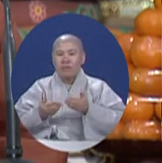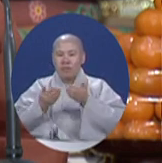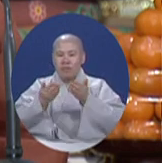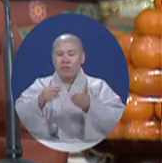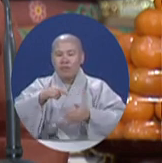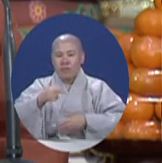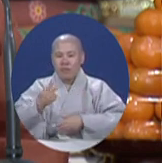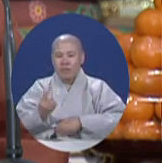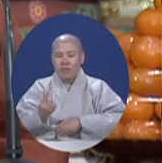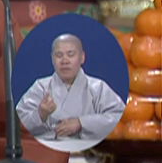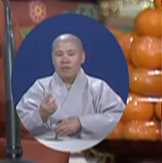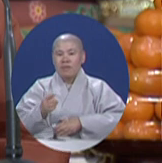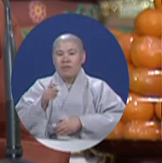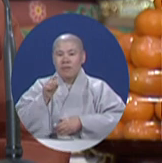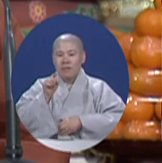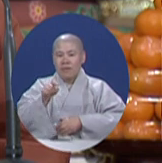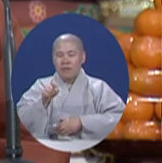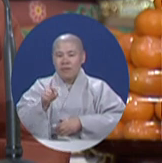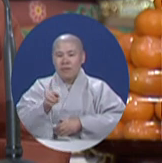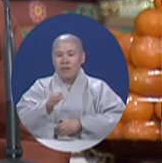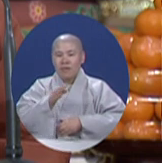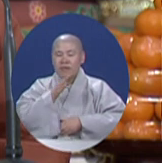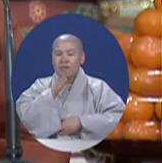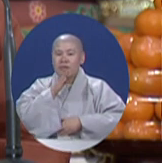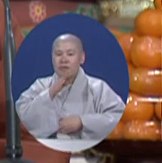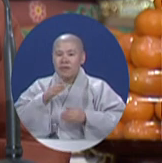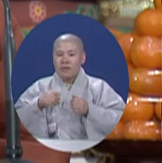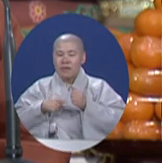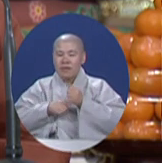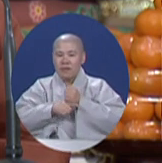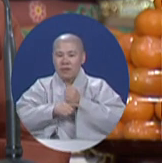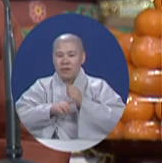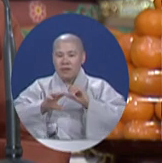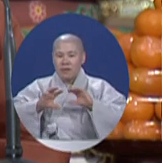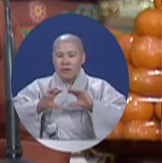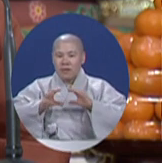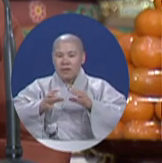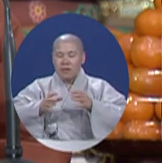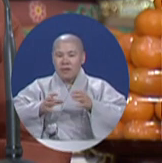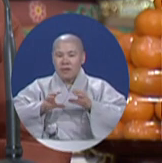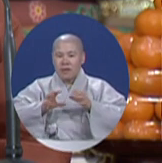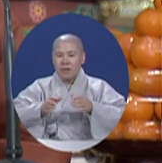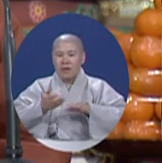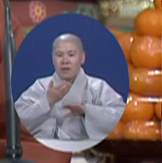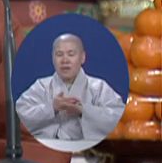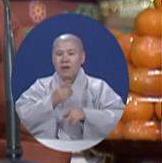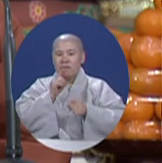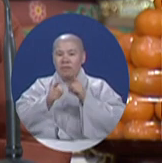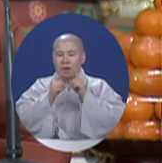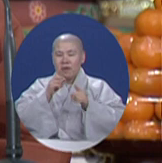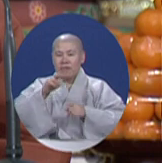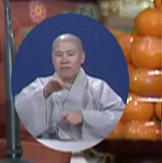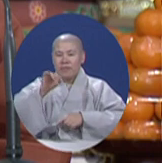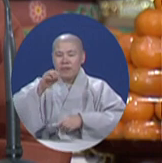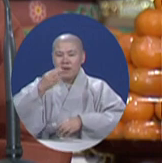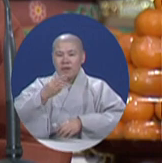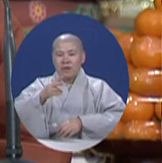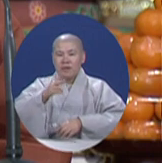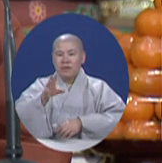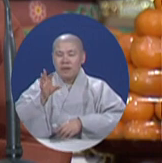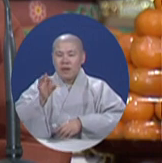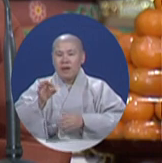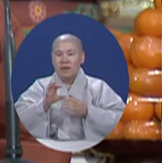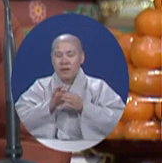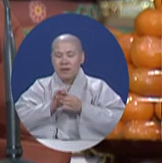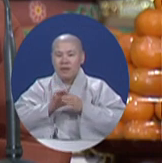주더라도 그것은 그 진실 세계, 다른 말로 실상이라고 하는데 진실,